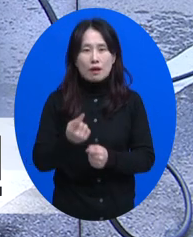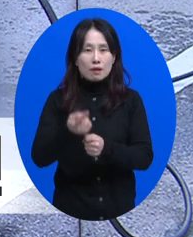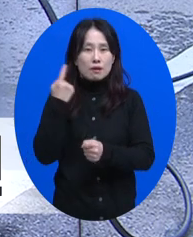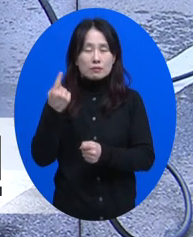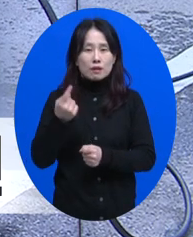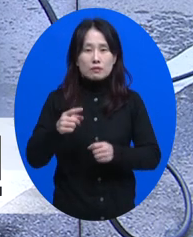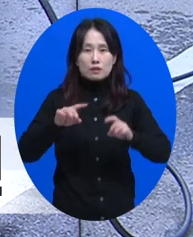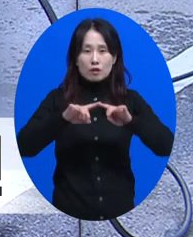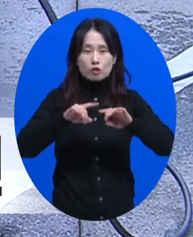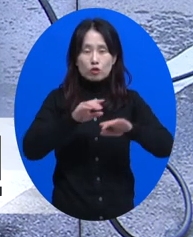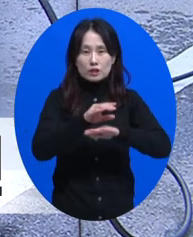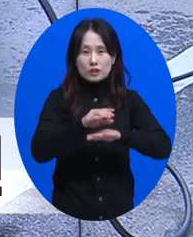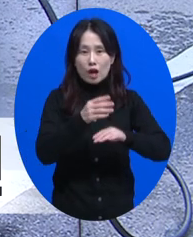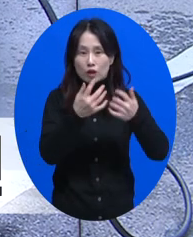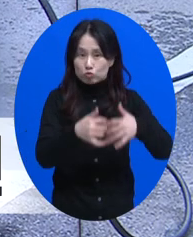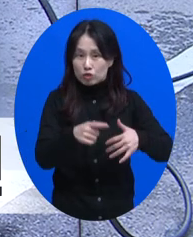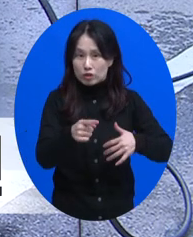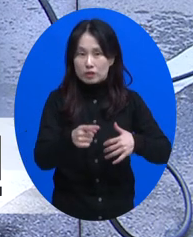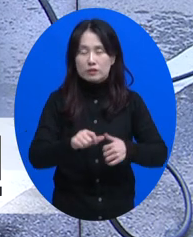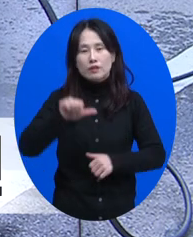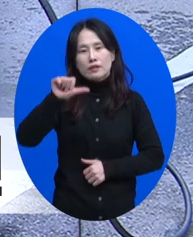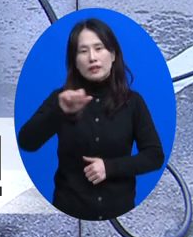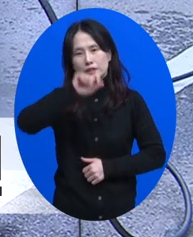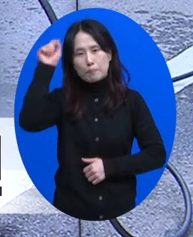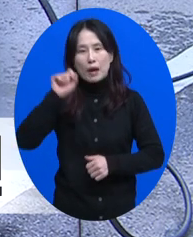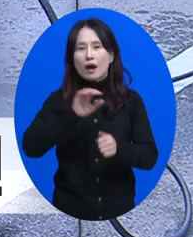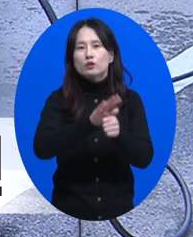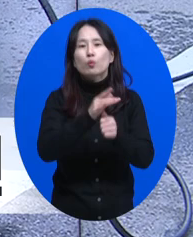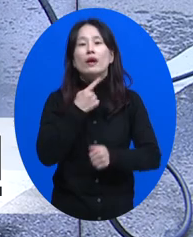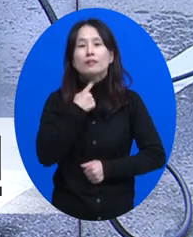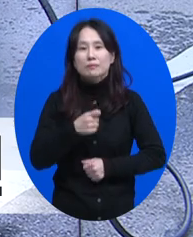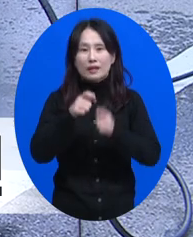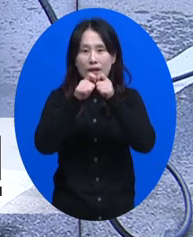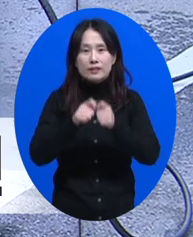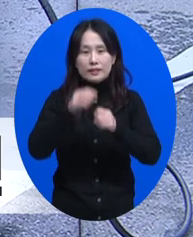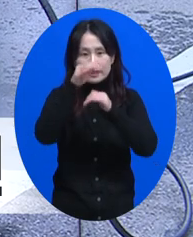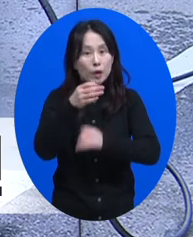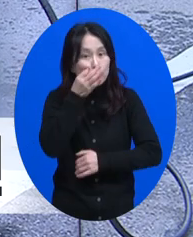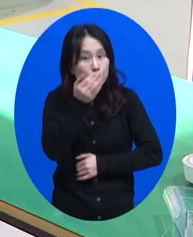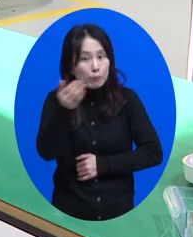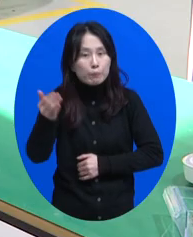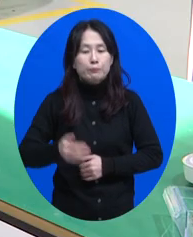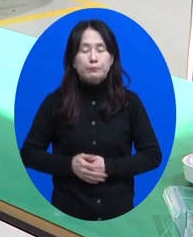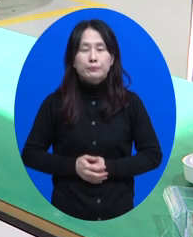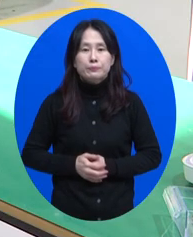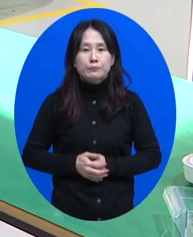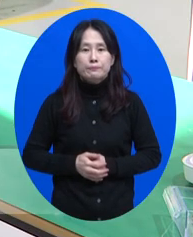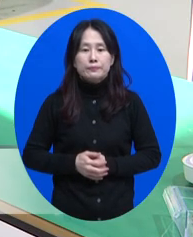지난해 전기차 충전기 등 5건의 특례승인을 통과시켰습니다 자세한 내용 보시죠